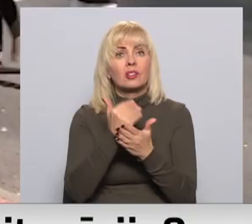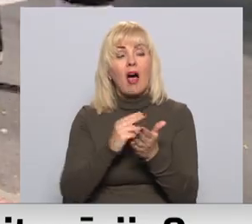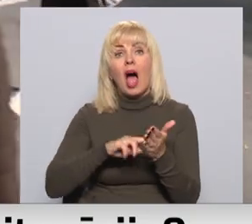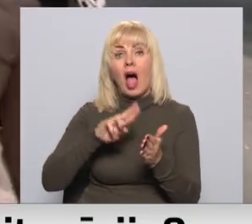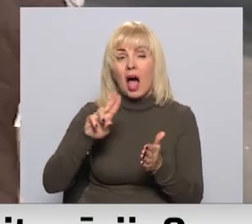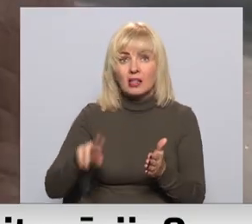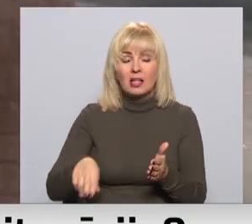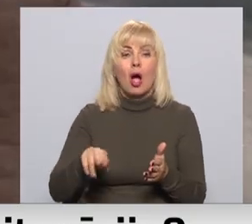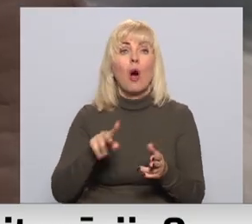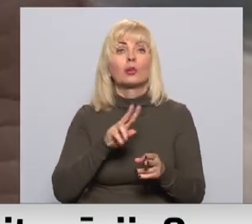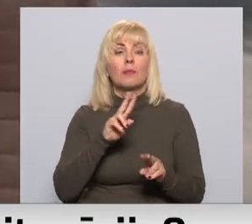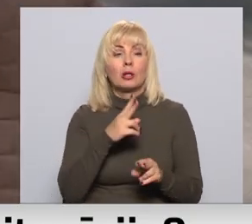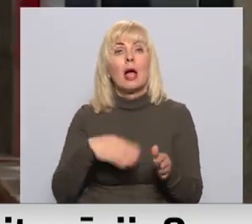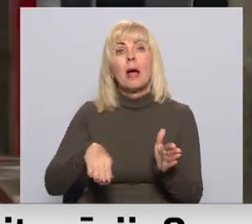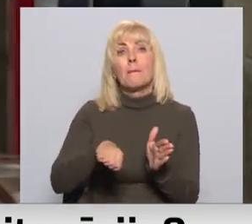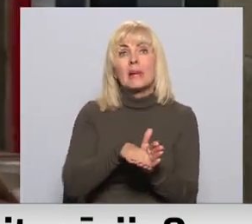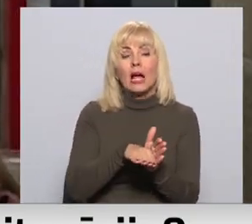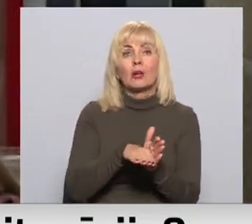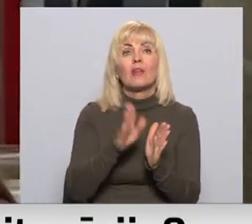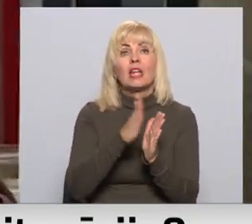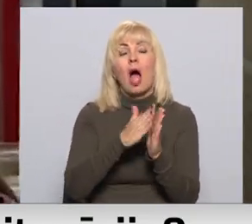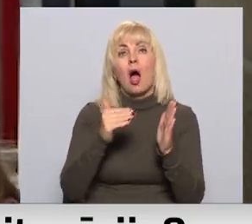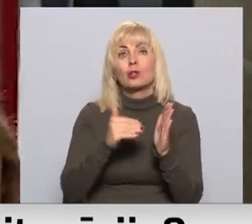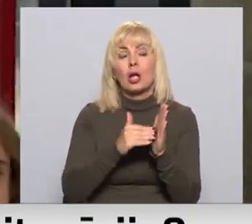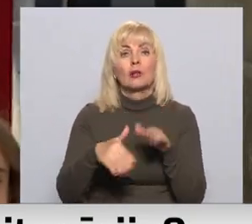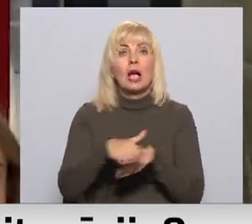eitanāziju, 7. novembrī pievienosies arī Jaunzēlande, kur